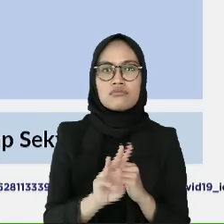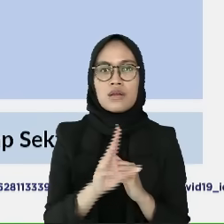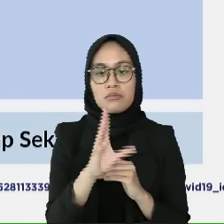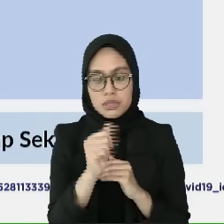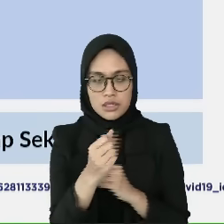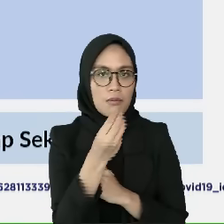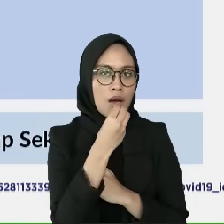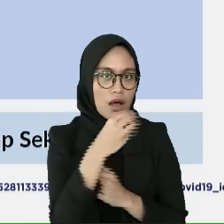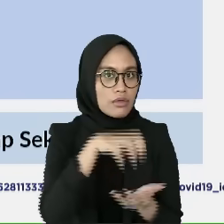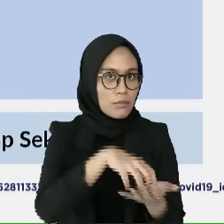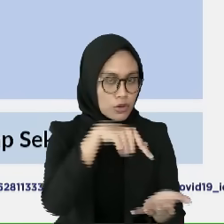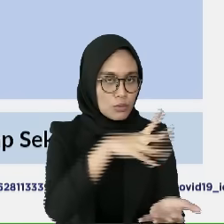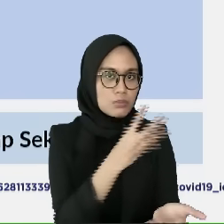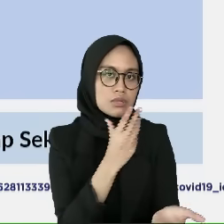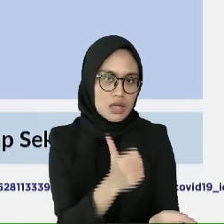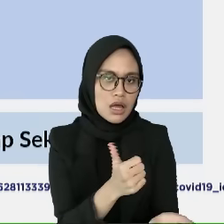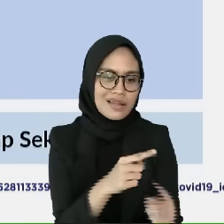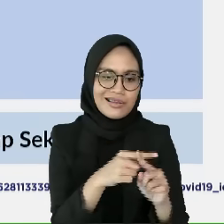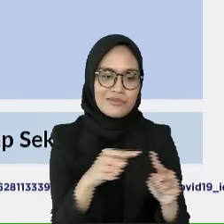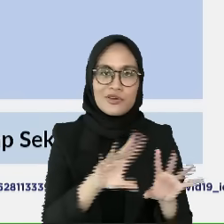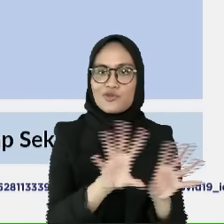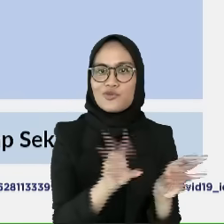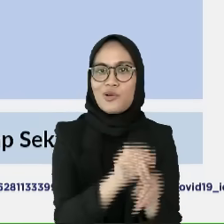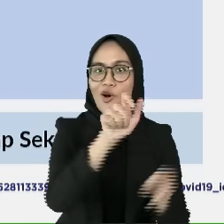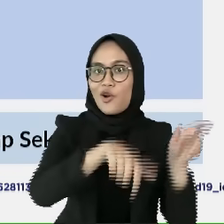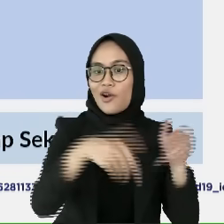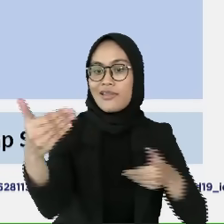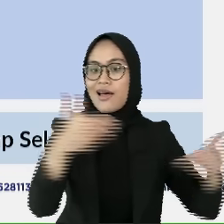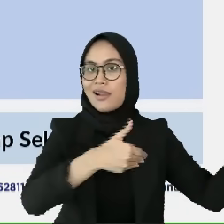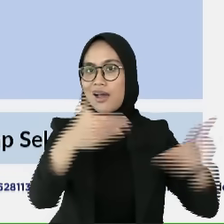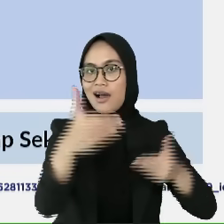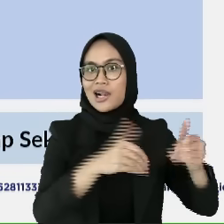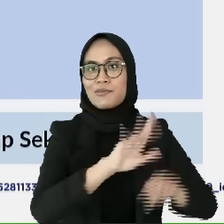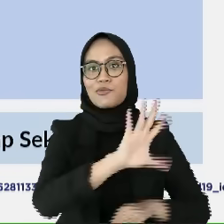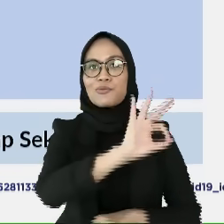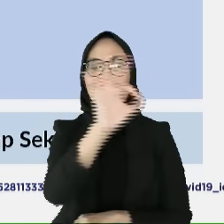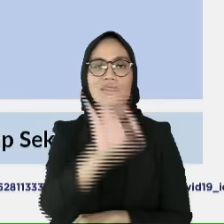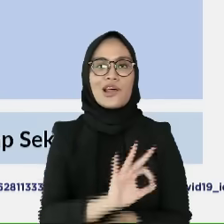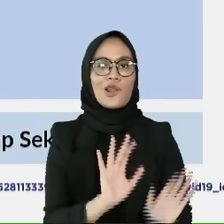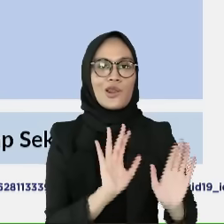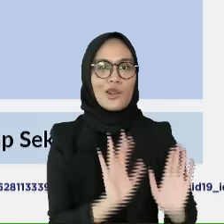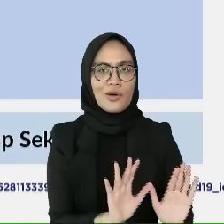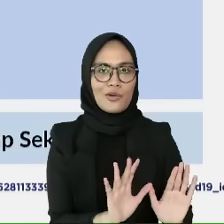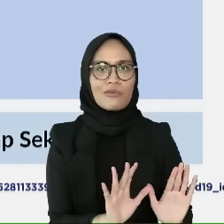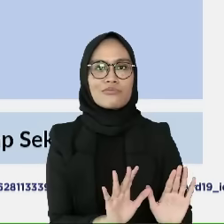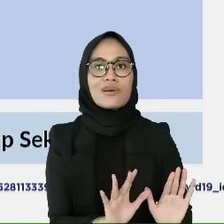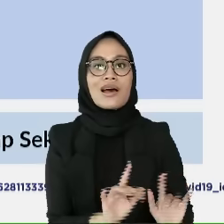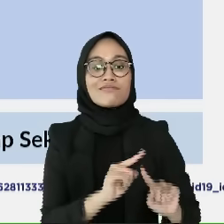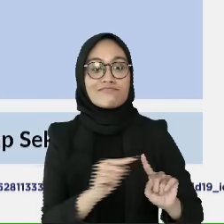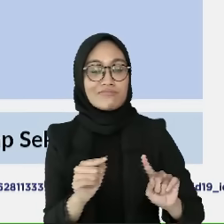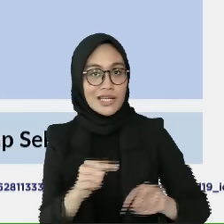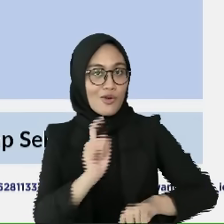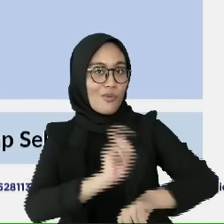dine-in dengan kapasitas 50% dengan durasi makan maksimal 60 menit.